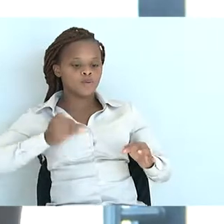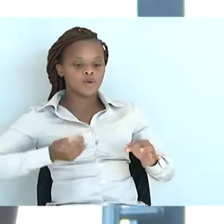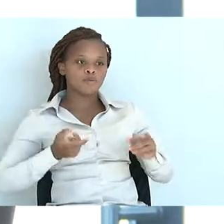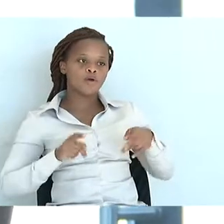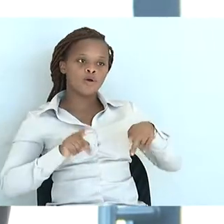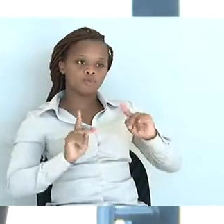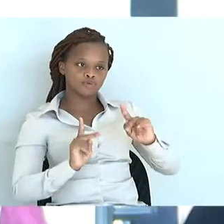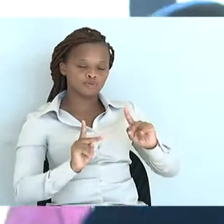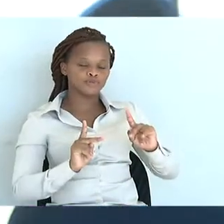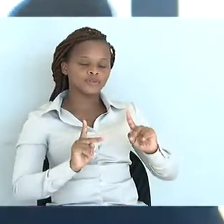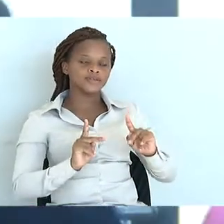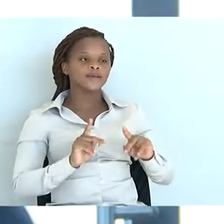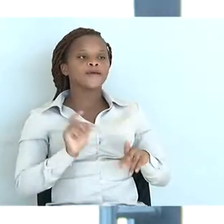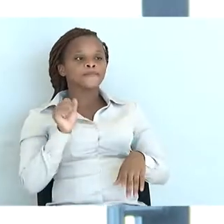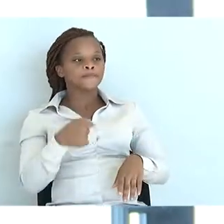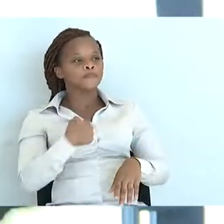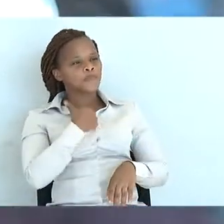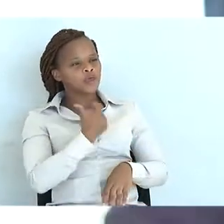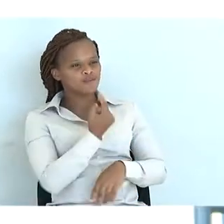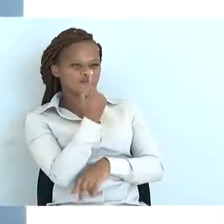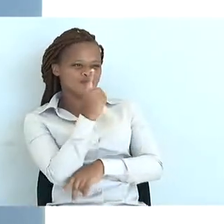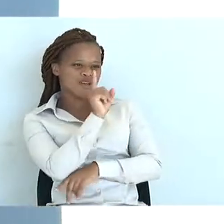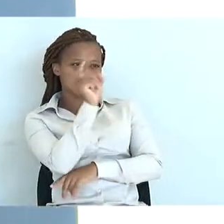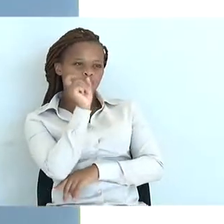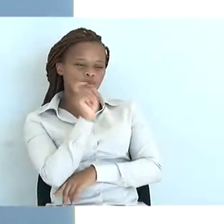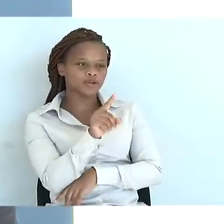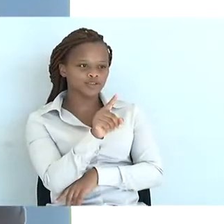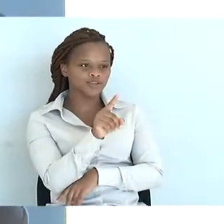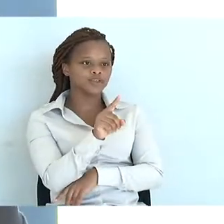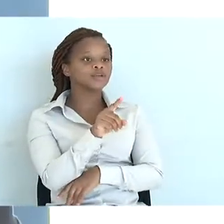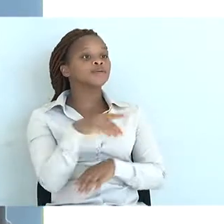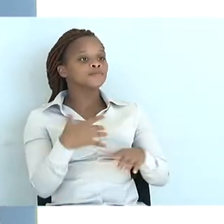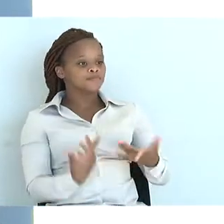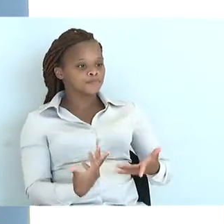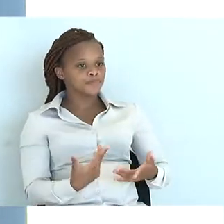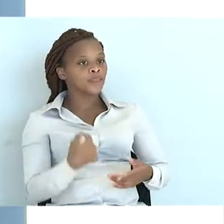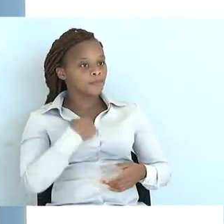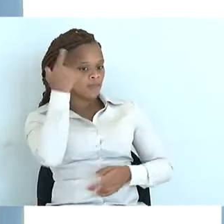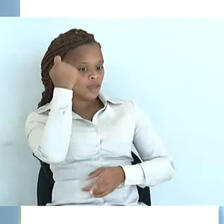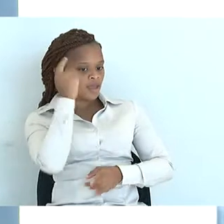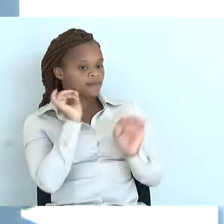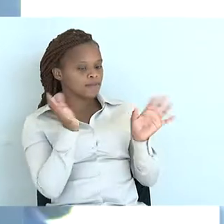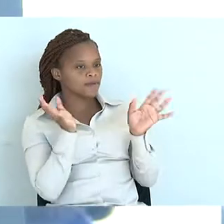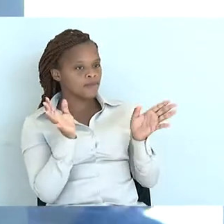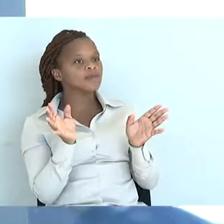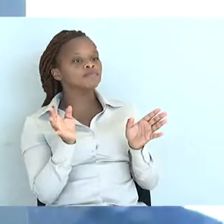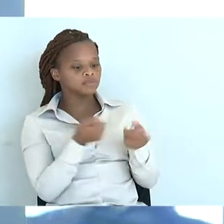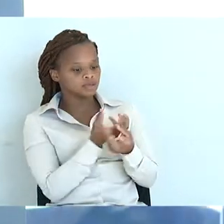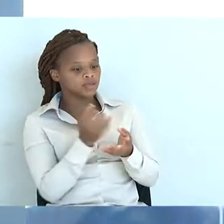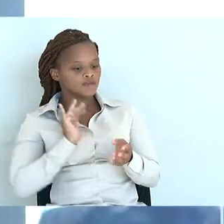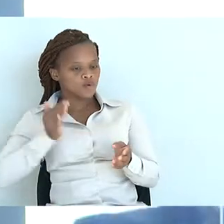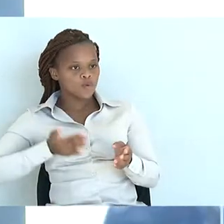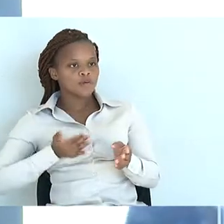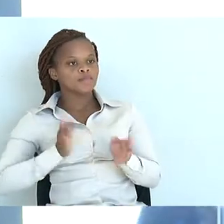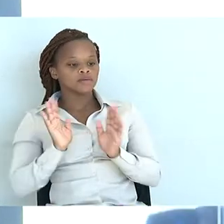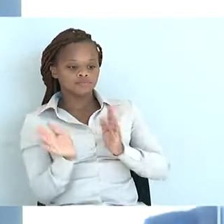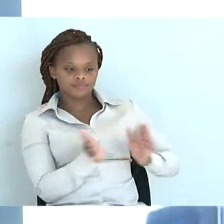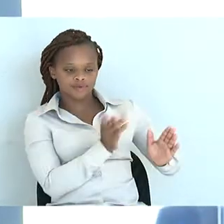Nginombuzo ke othi ingaba kulaba besilisa ukusuka ku36 years ukuyama